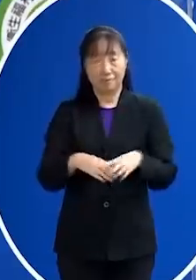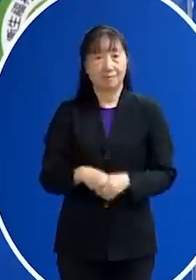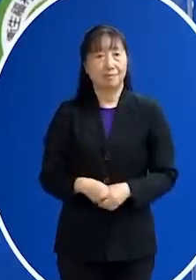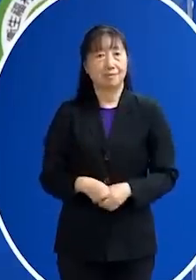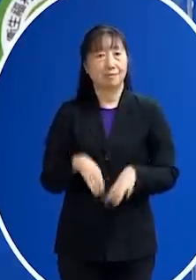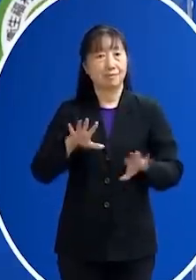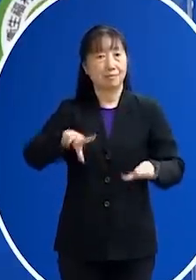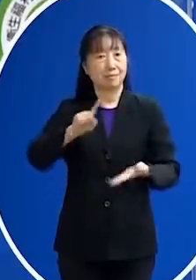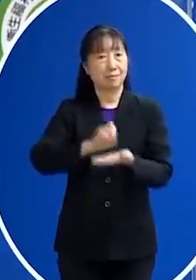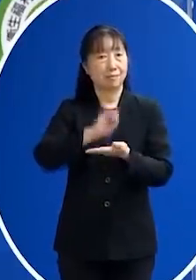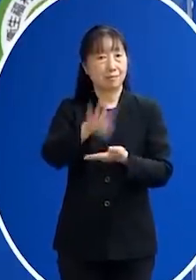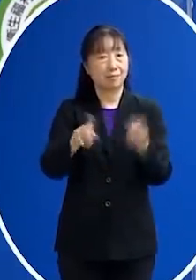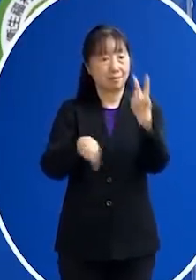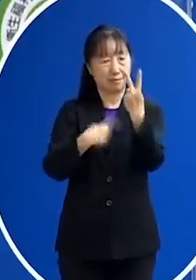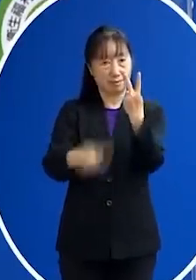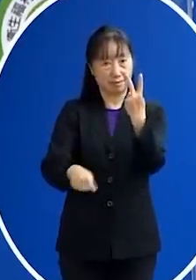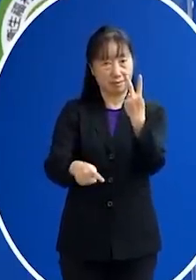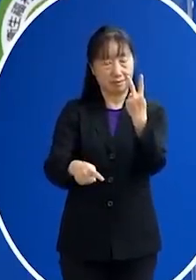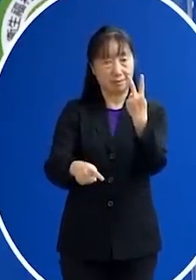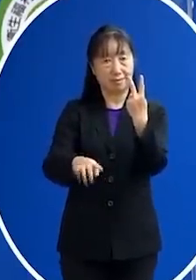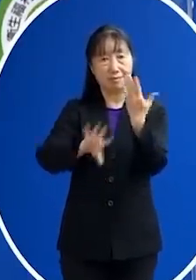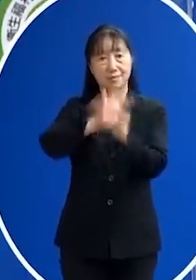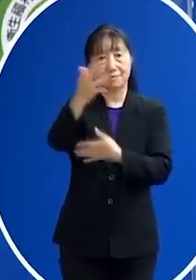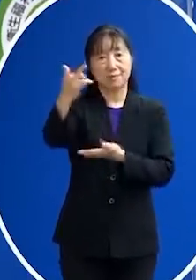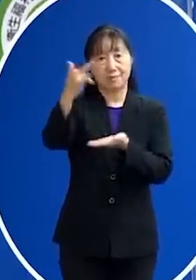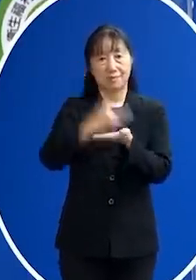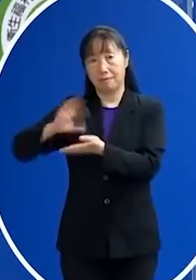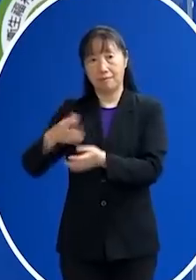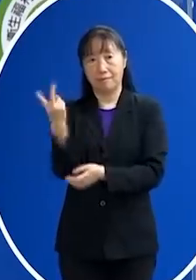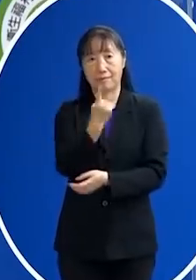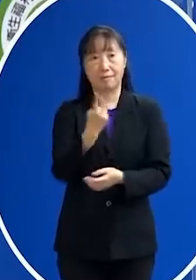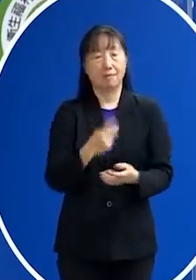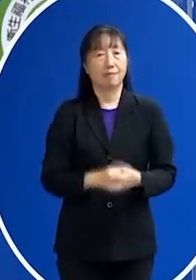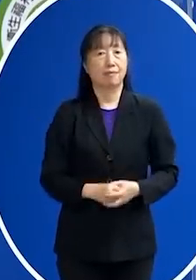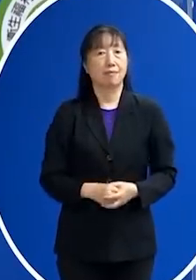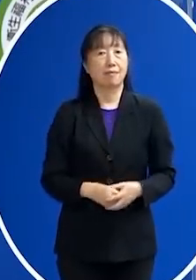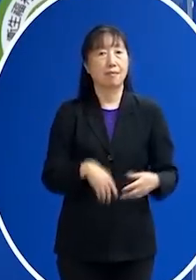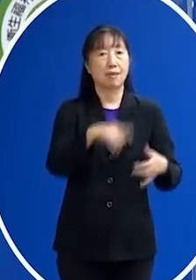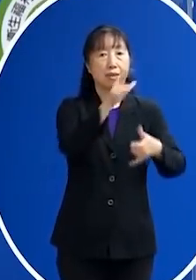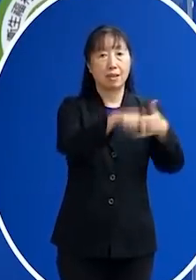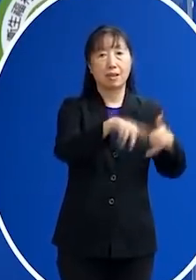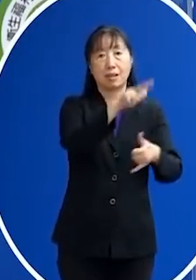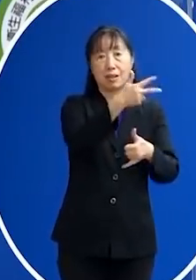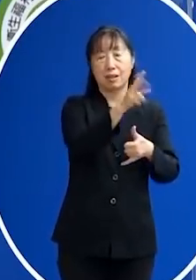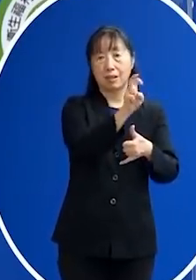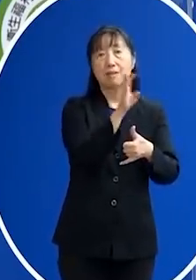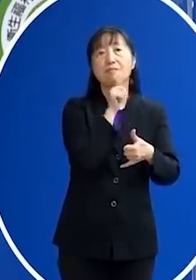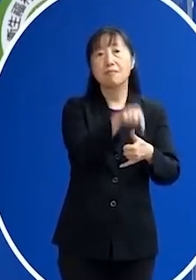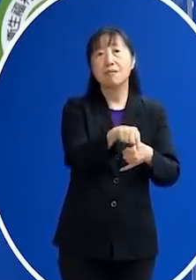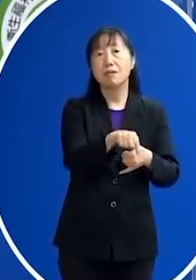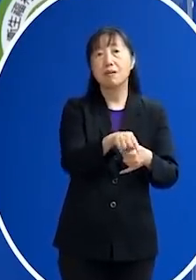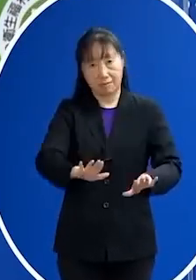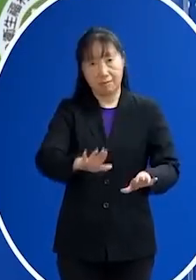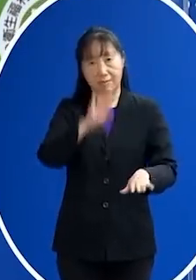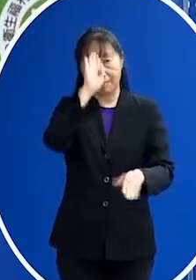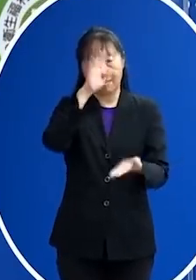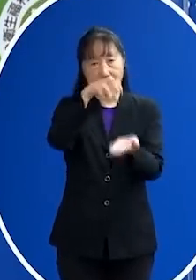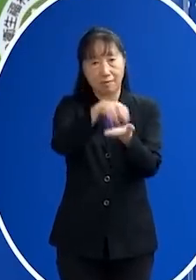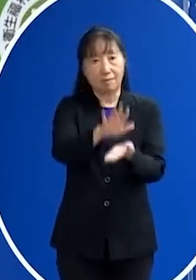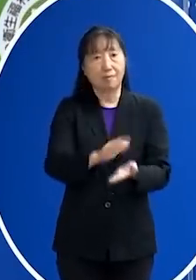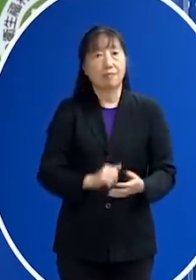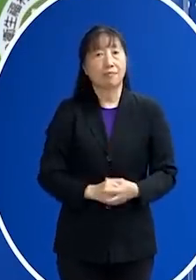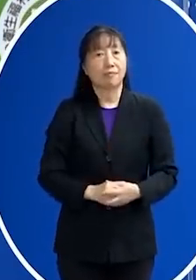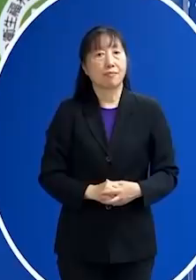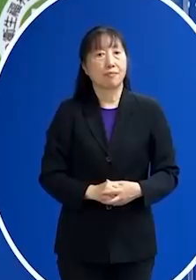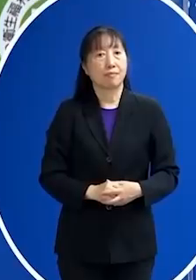那我们今天先报告有两例哈新增的境外移入的个案。好，那720是缅甸籍40多岁的男性。那